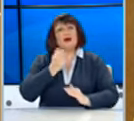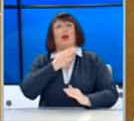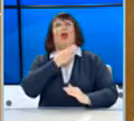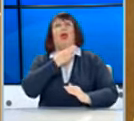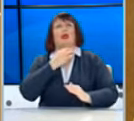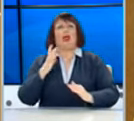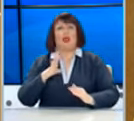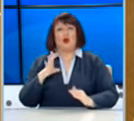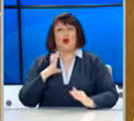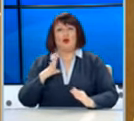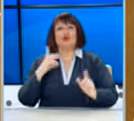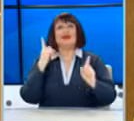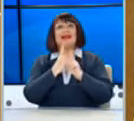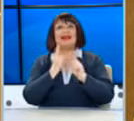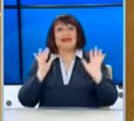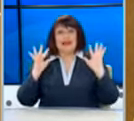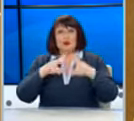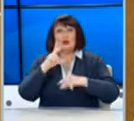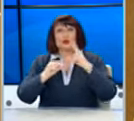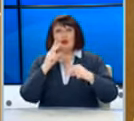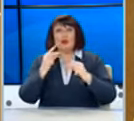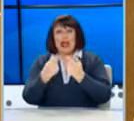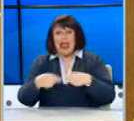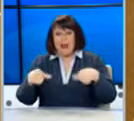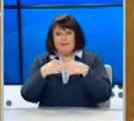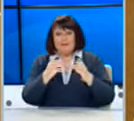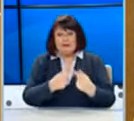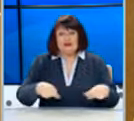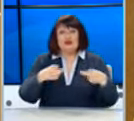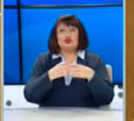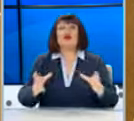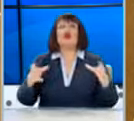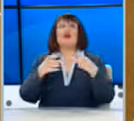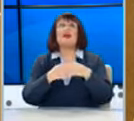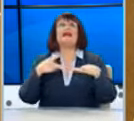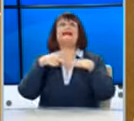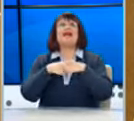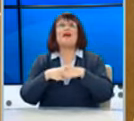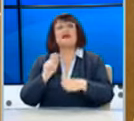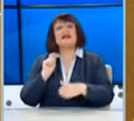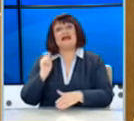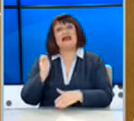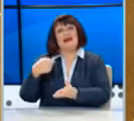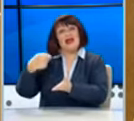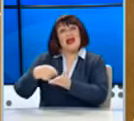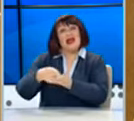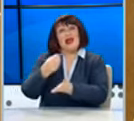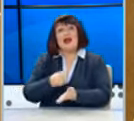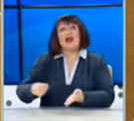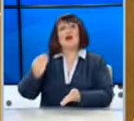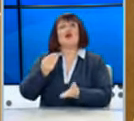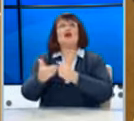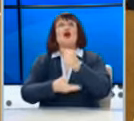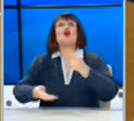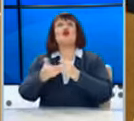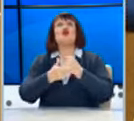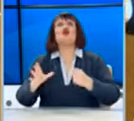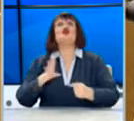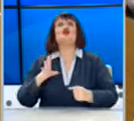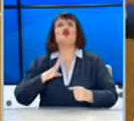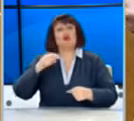Για ειδική συνεδρίαση των αρμόδιων επιτροπών για τις τραπεζικές χρεώσεις και τα μεγάλα προβλήματα του αγροτικού κόσμου. Δώστε